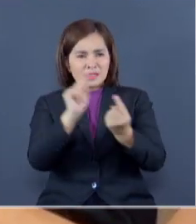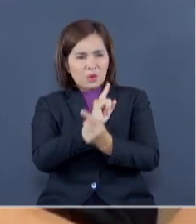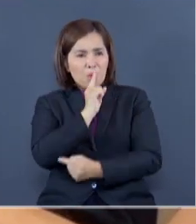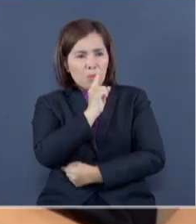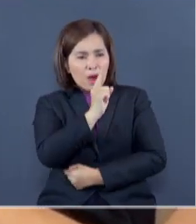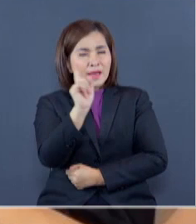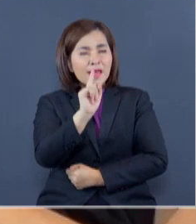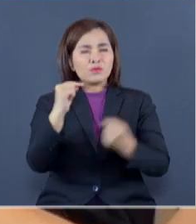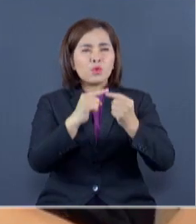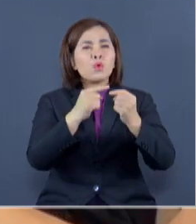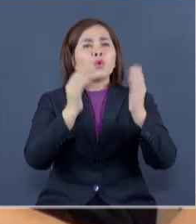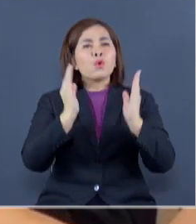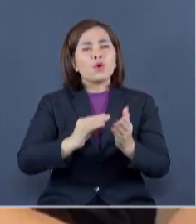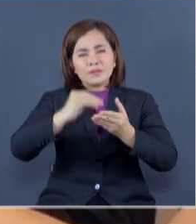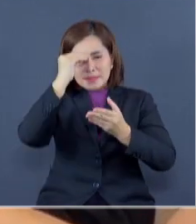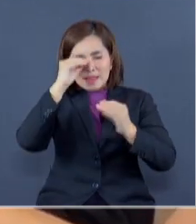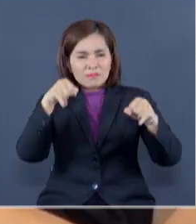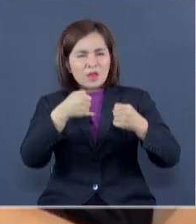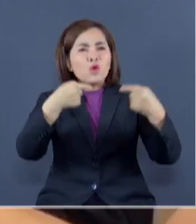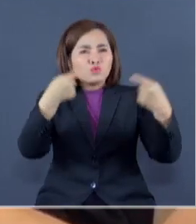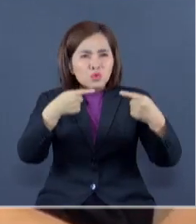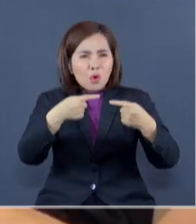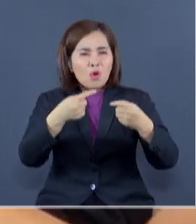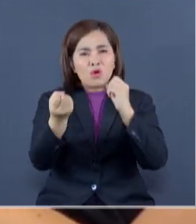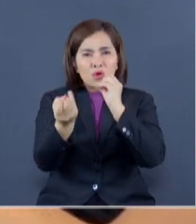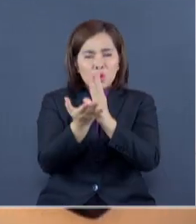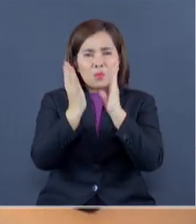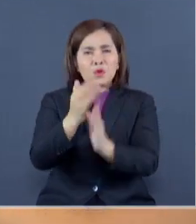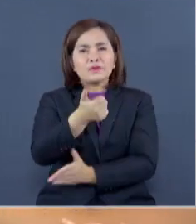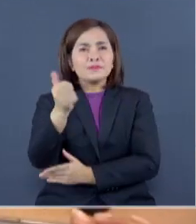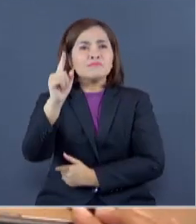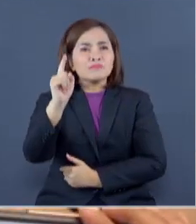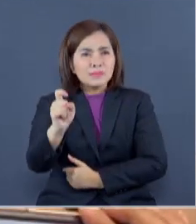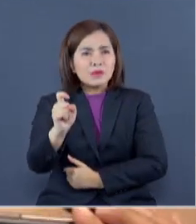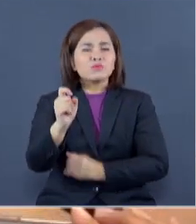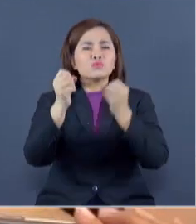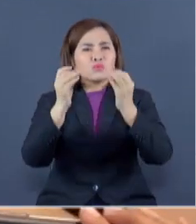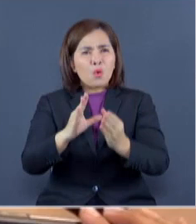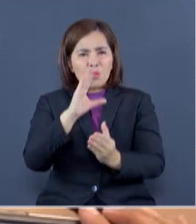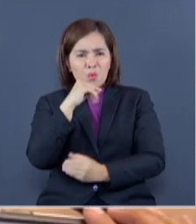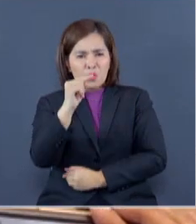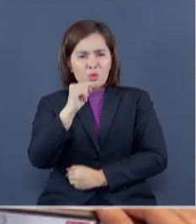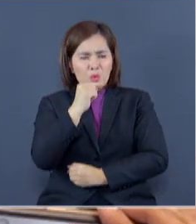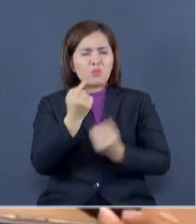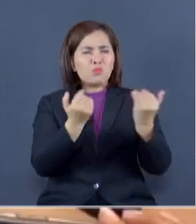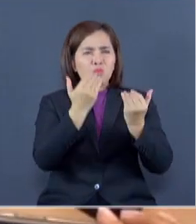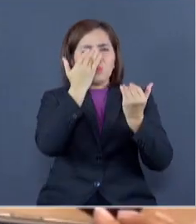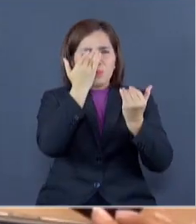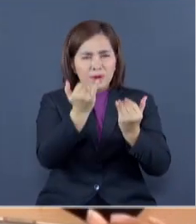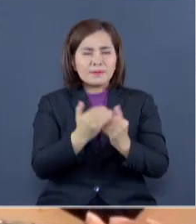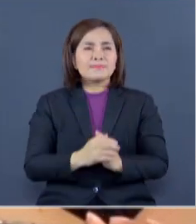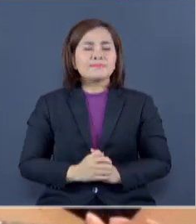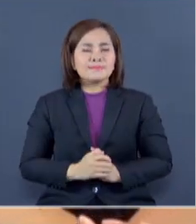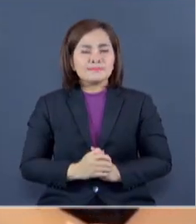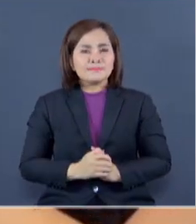ว่านักเรียนไล่ตีกันทำให้นักเรียนช่างกลตีกันทำให้คุณครูต้องตายเพราะมาโดนลูกหลงไล่คู่อ